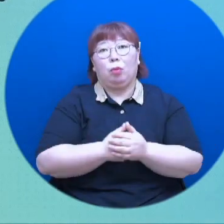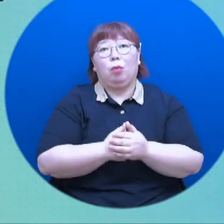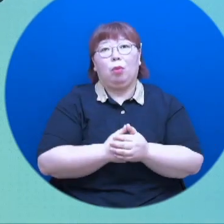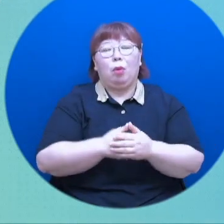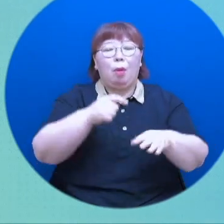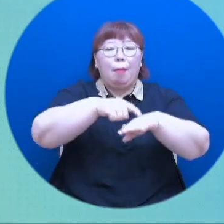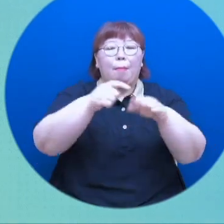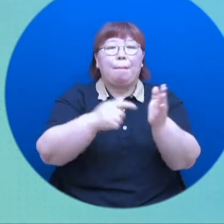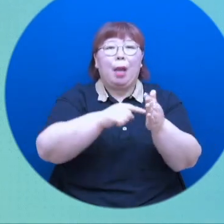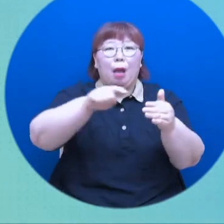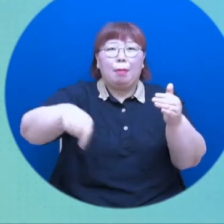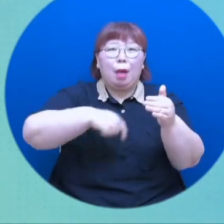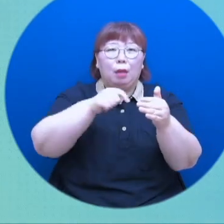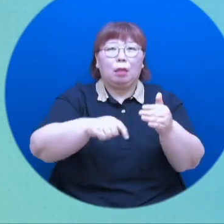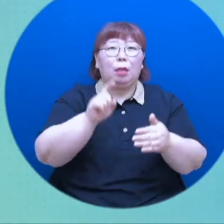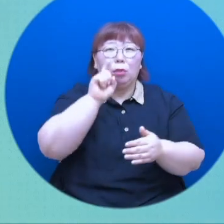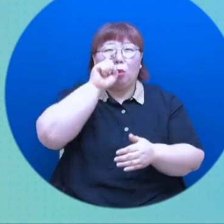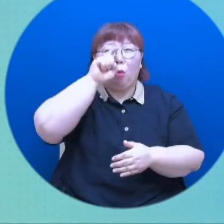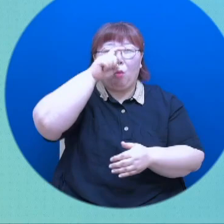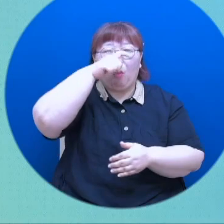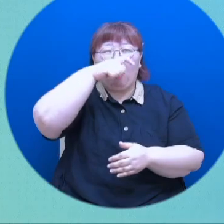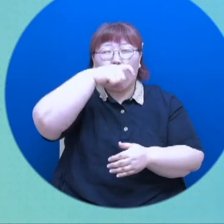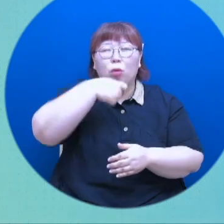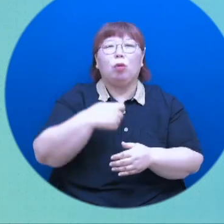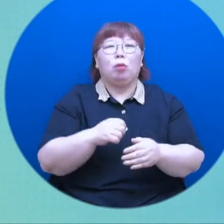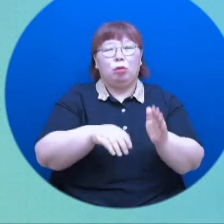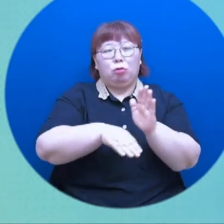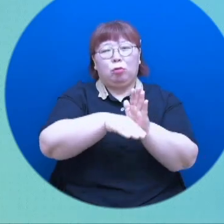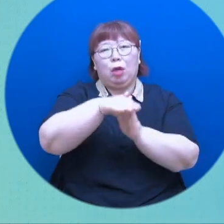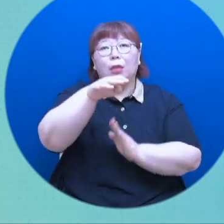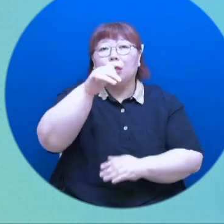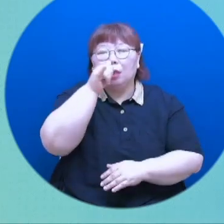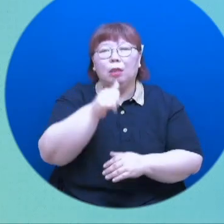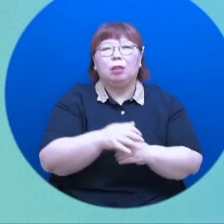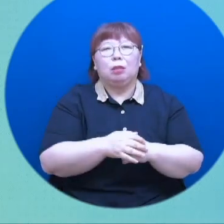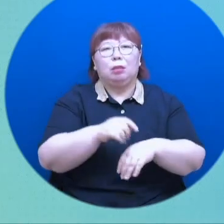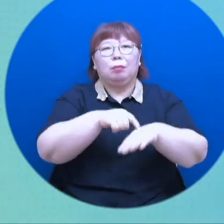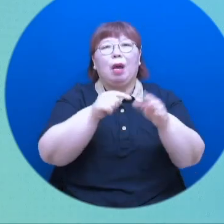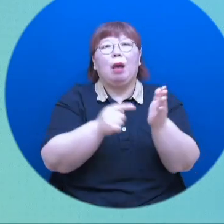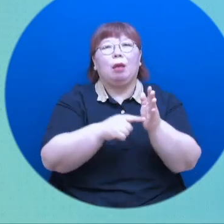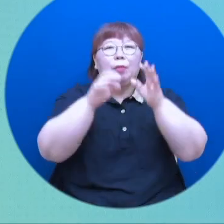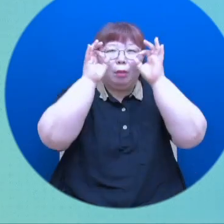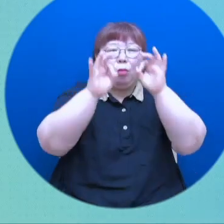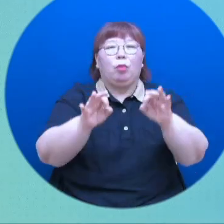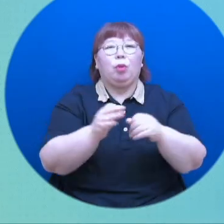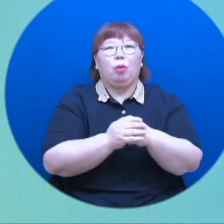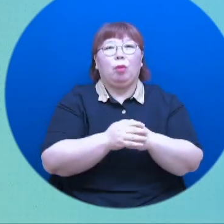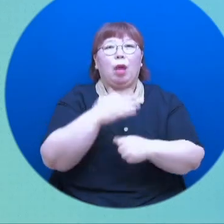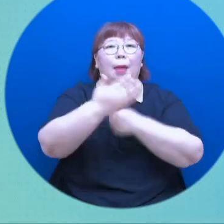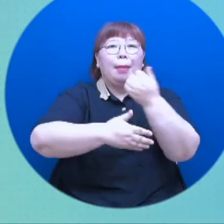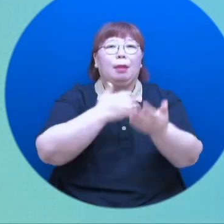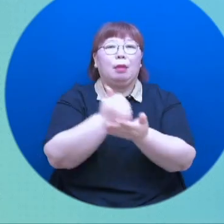있는 자기의 마음을 보는 거예요. 그리고 하나님부터 음성이 들려와요.